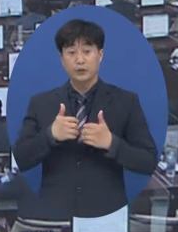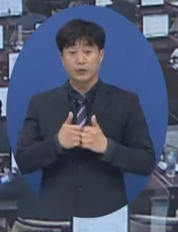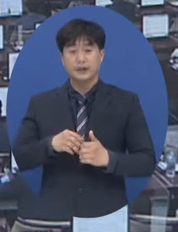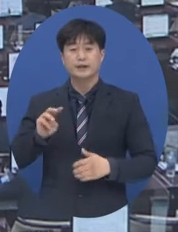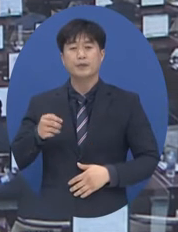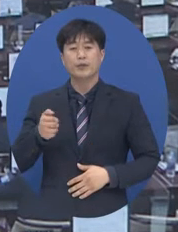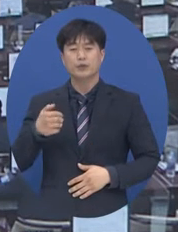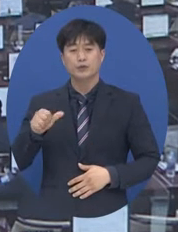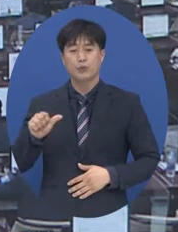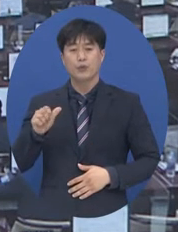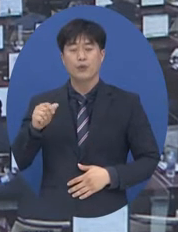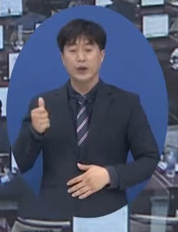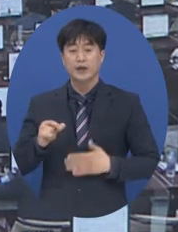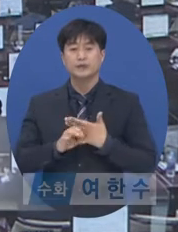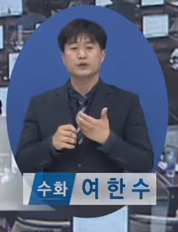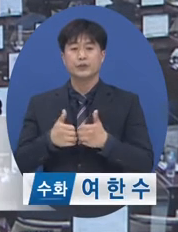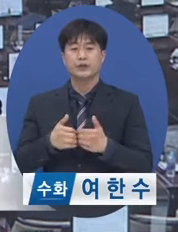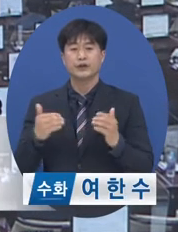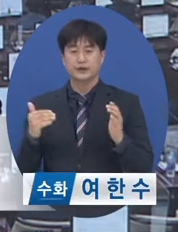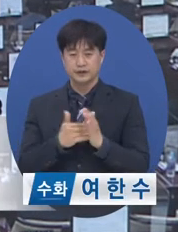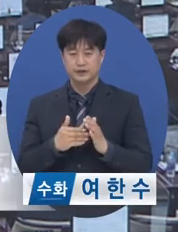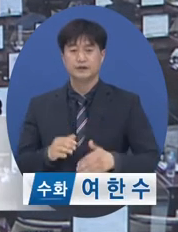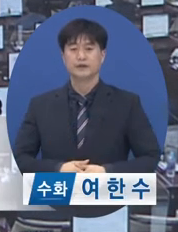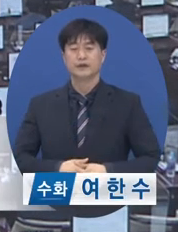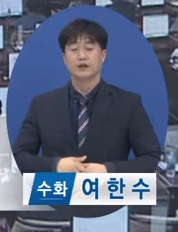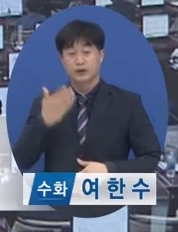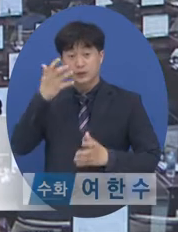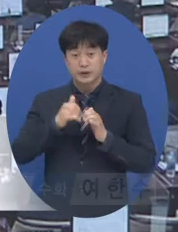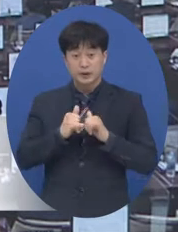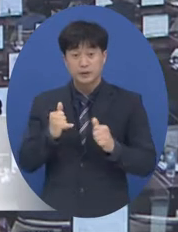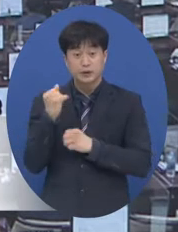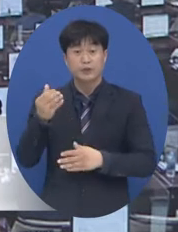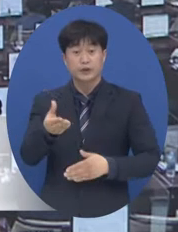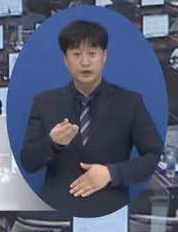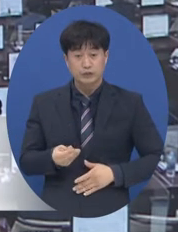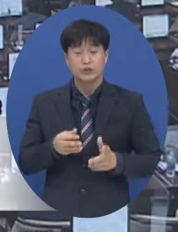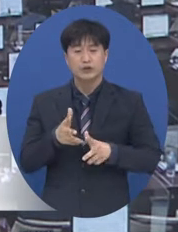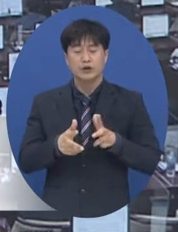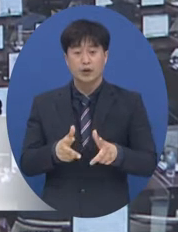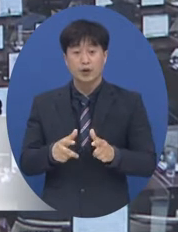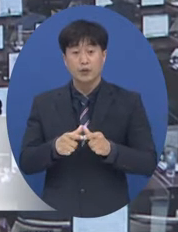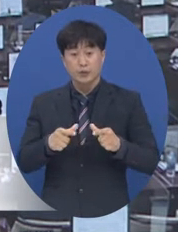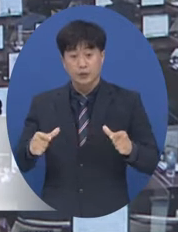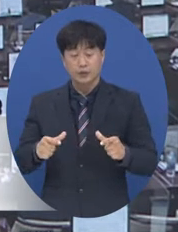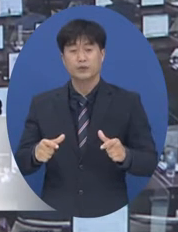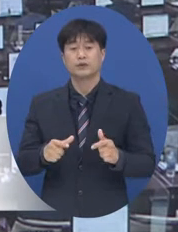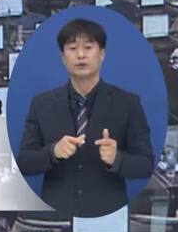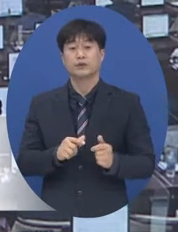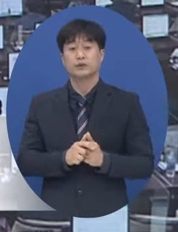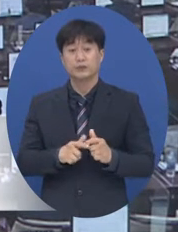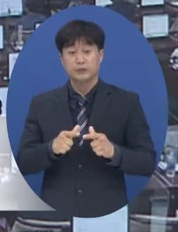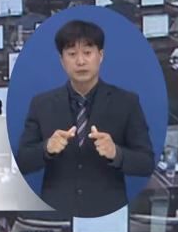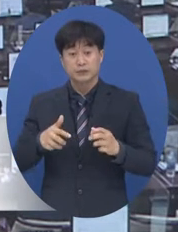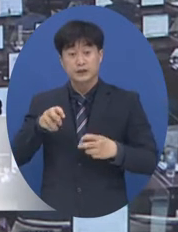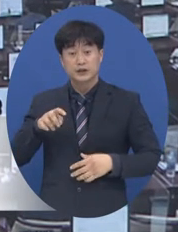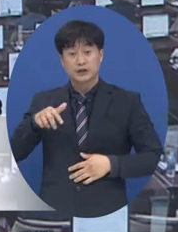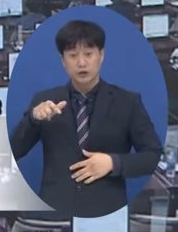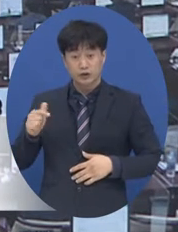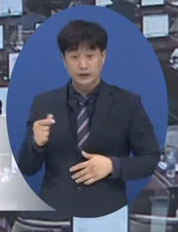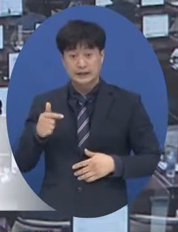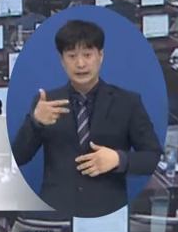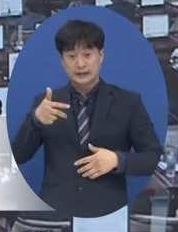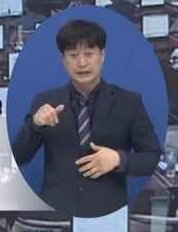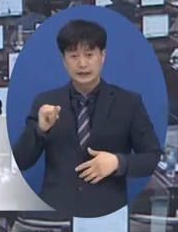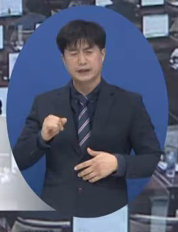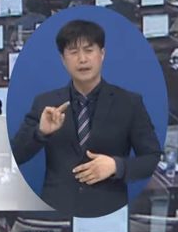경기도의회 제355회 임시회가 마무리됐습니다. 청년 기본대출 사업 같은 민선 7기 경기도의 역점 정책 등 100여